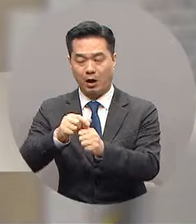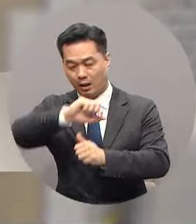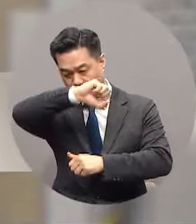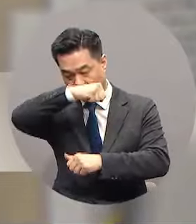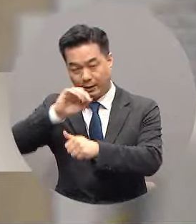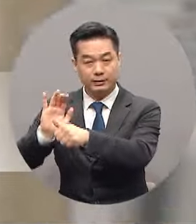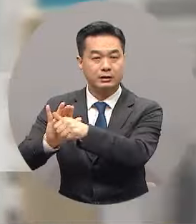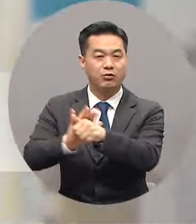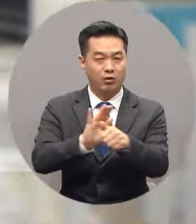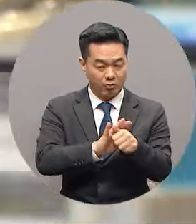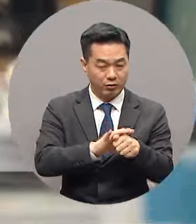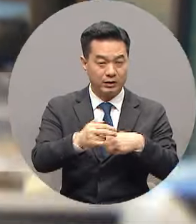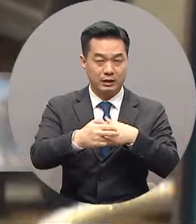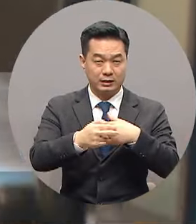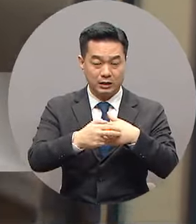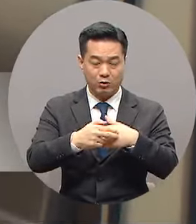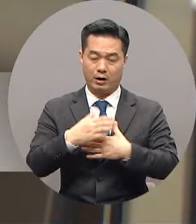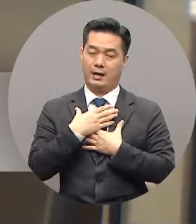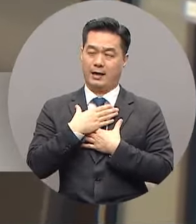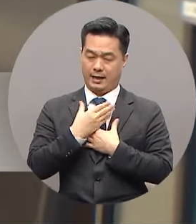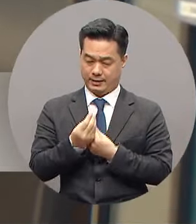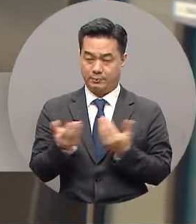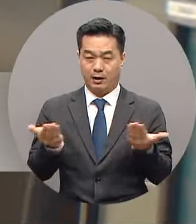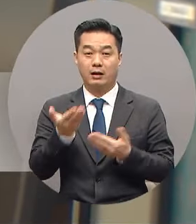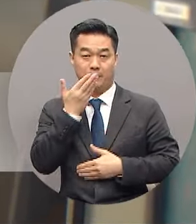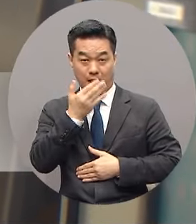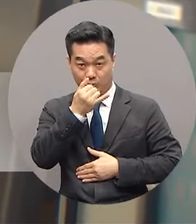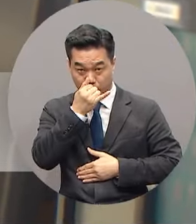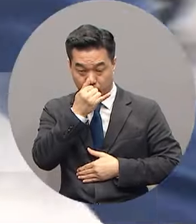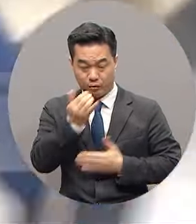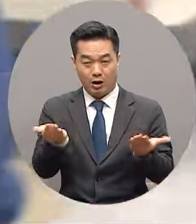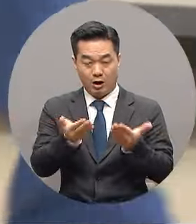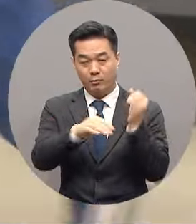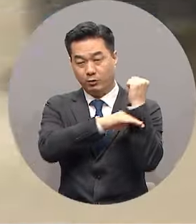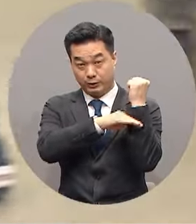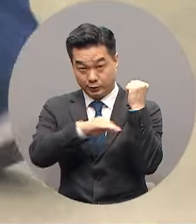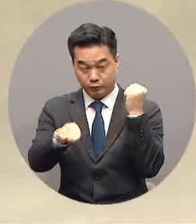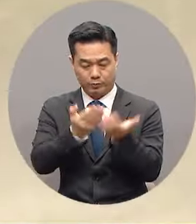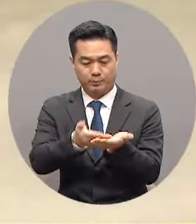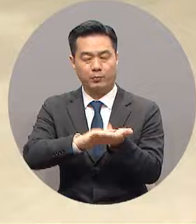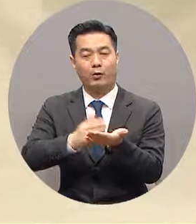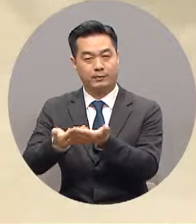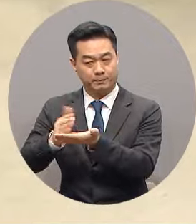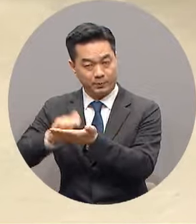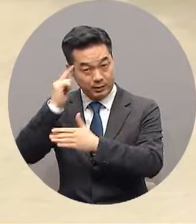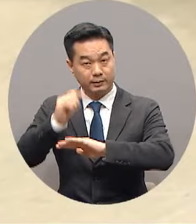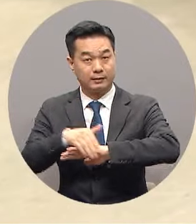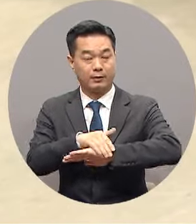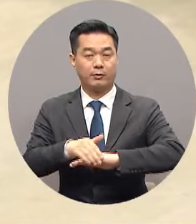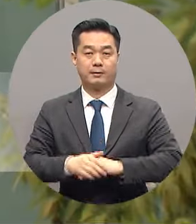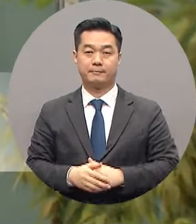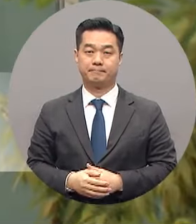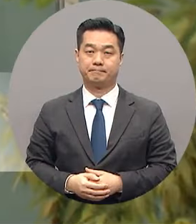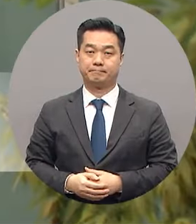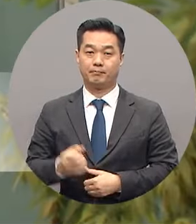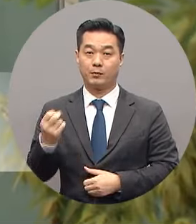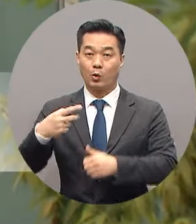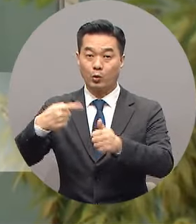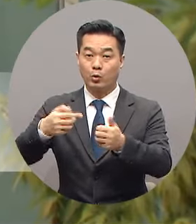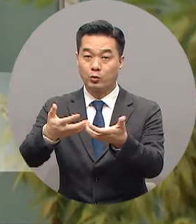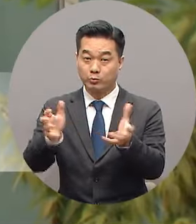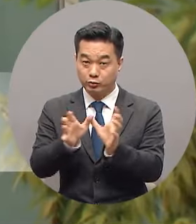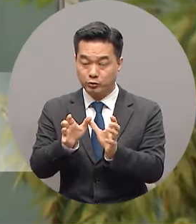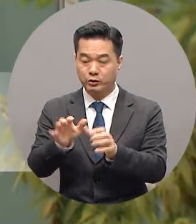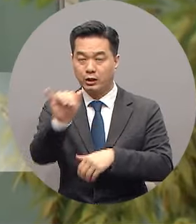지원하고 진료 지원 인력이 안심하고 일할 수 있도록 업무 지침 보완도 추진할 방침입니다. 이런 가운데 교육부는